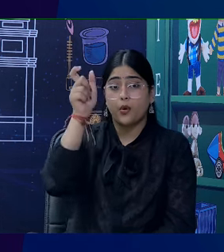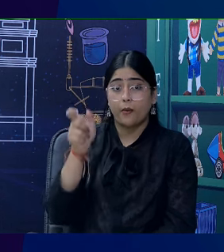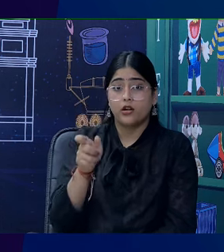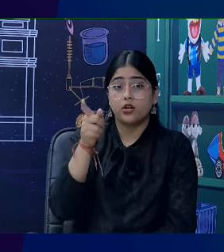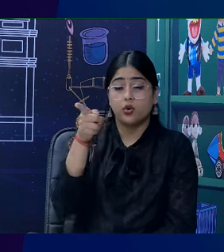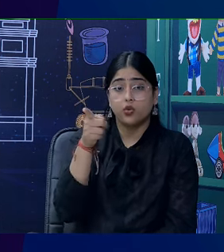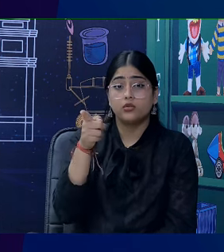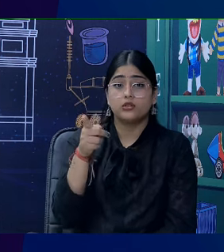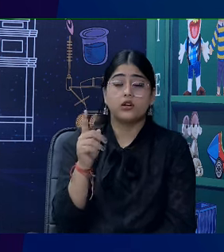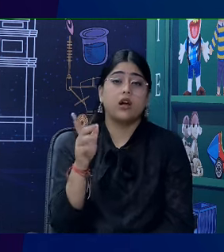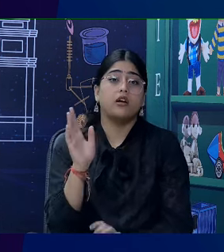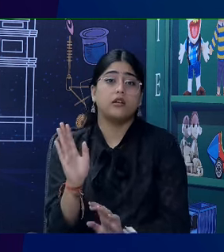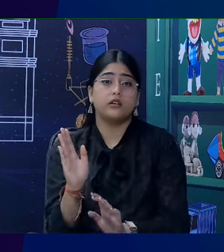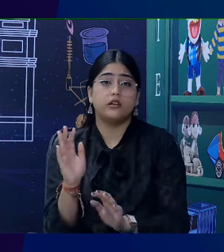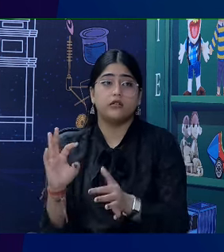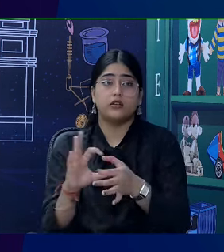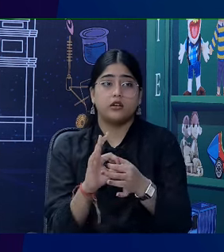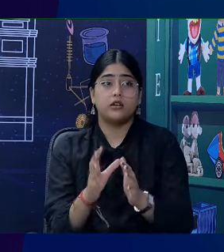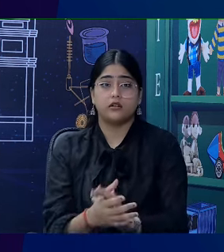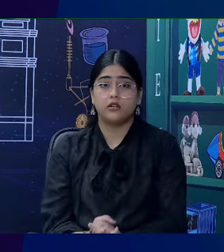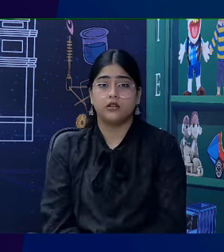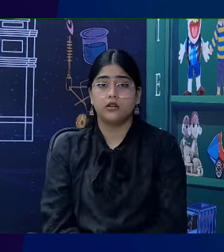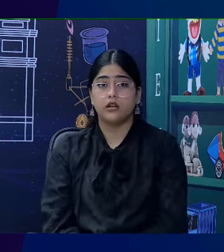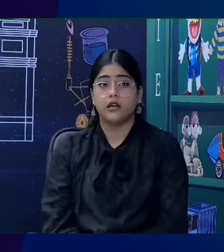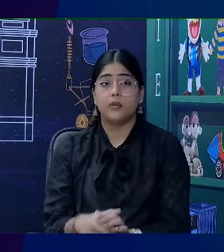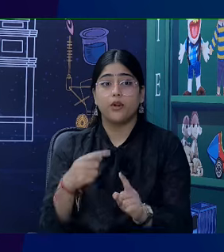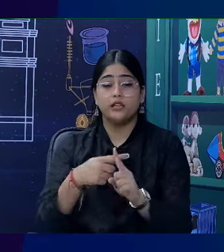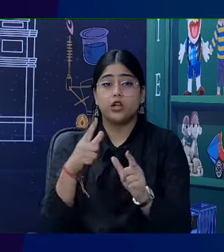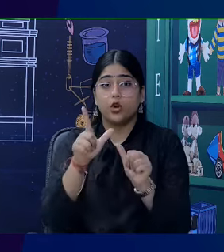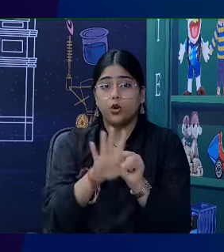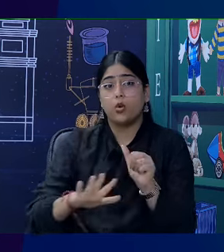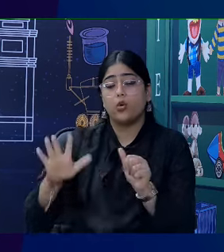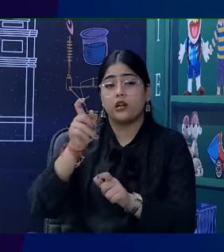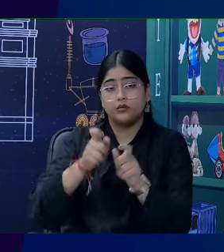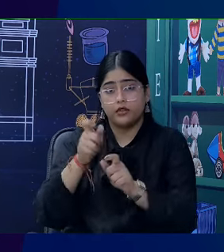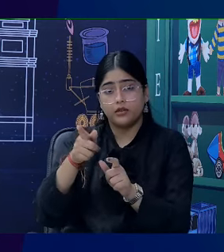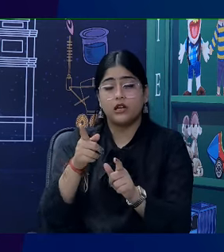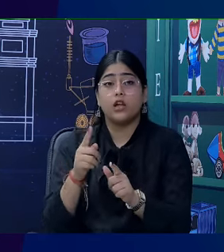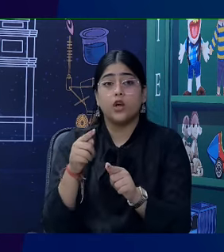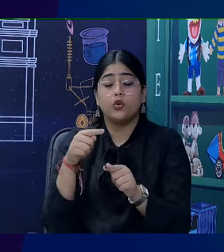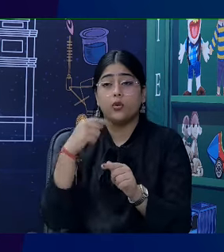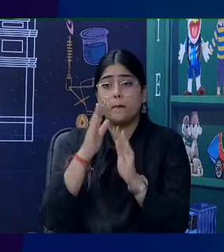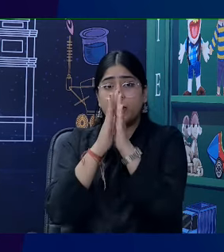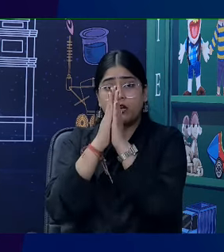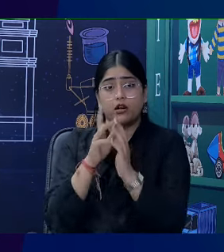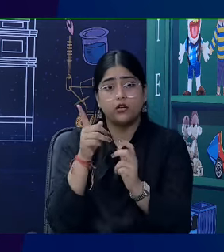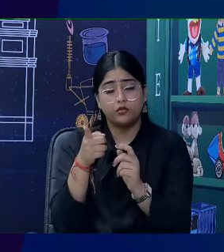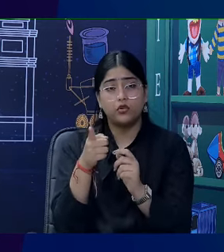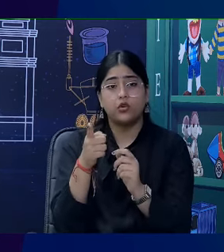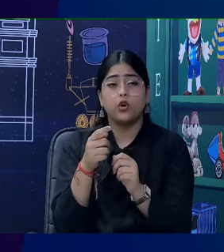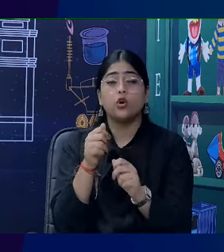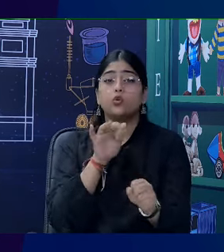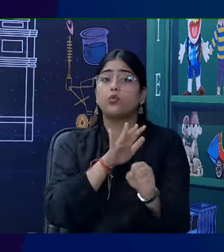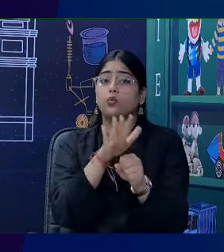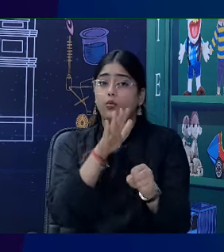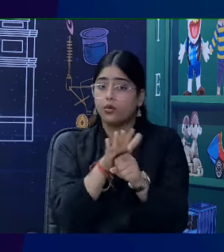लोकल लोग थे है ना वो जो लोकल लोग थे वो जगन्नाथ की जो इमेज है उसको एक वुडन